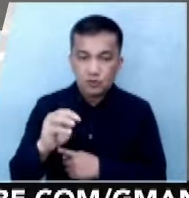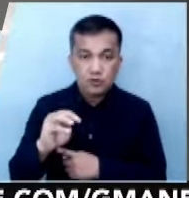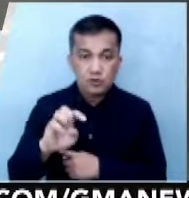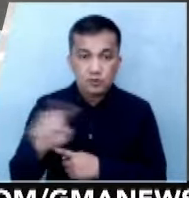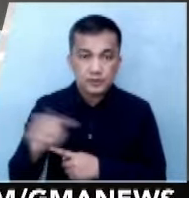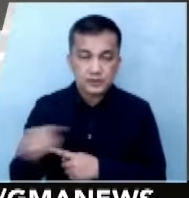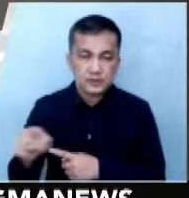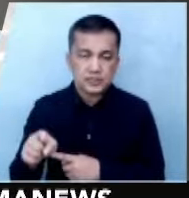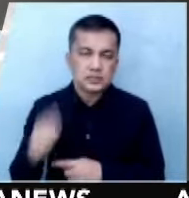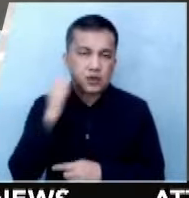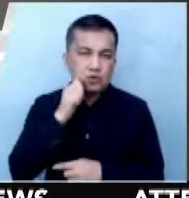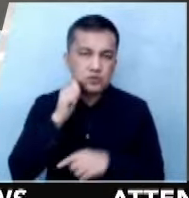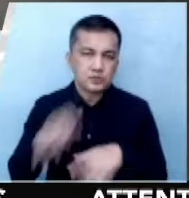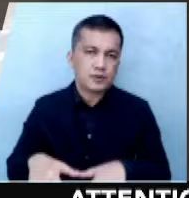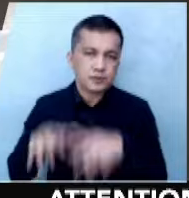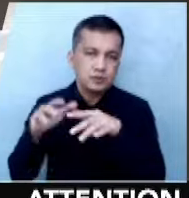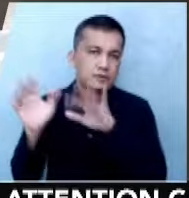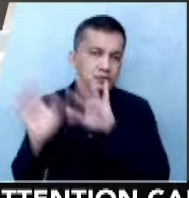ang ulan.